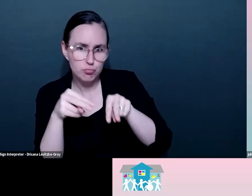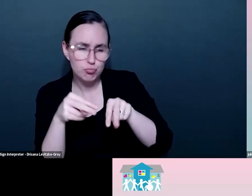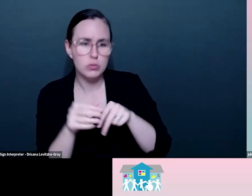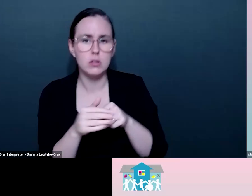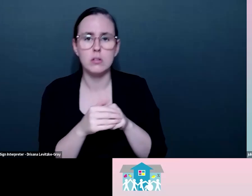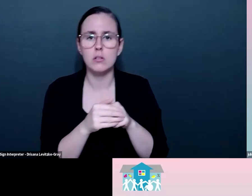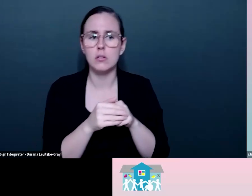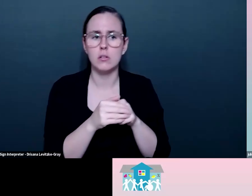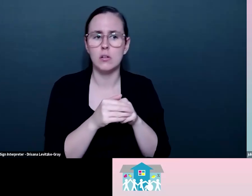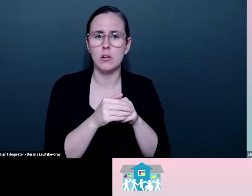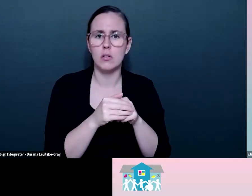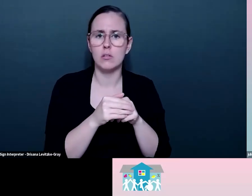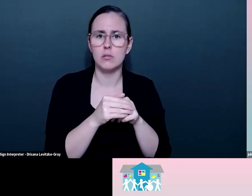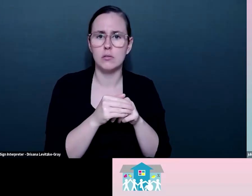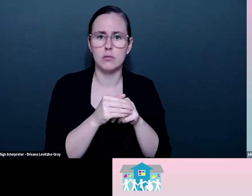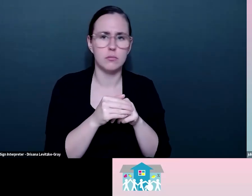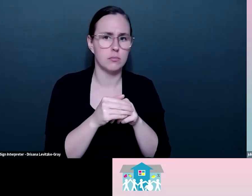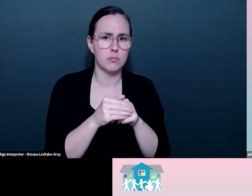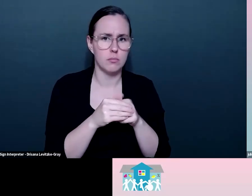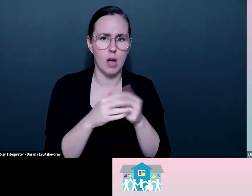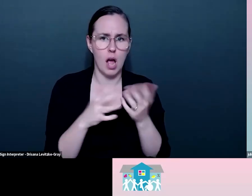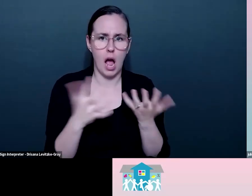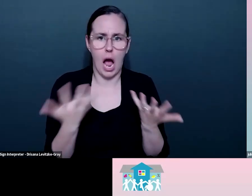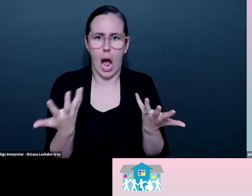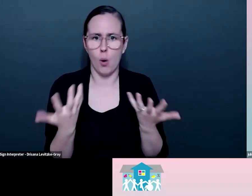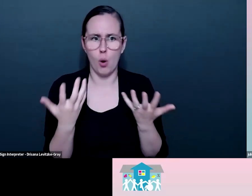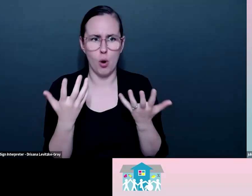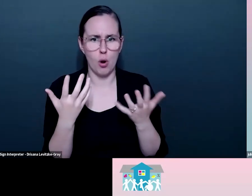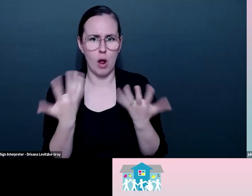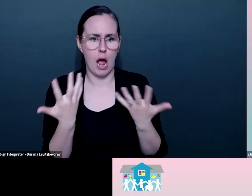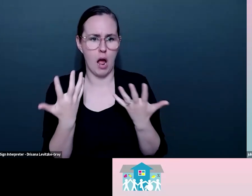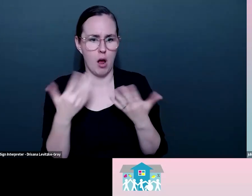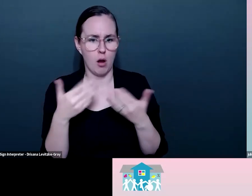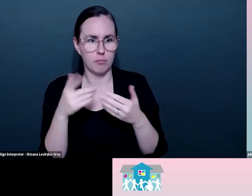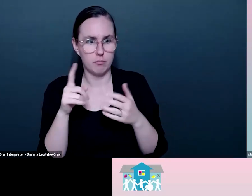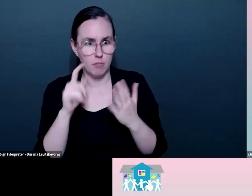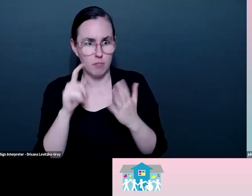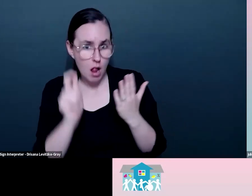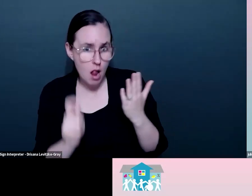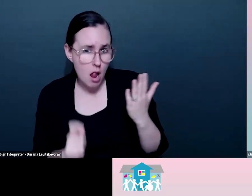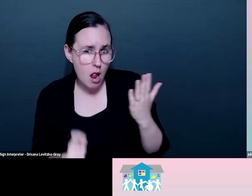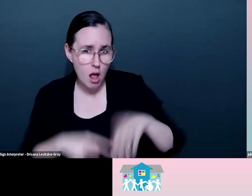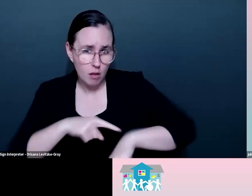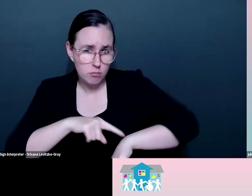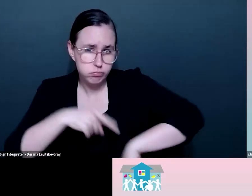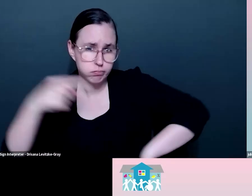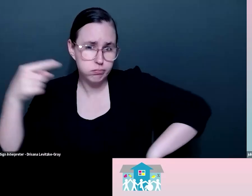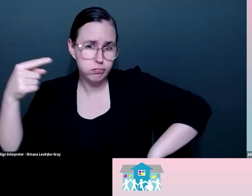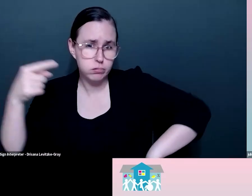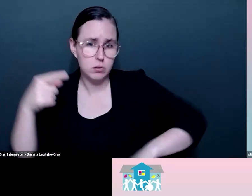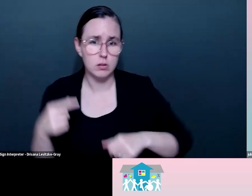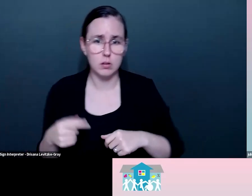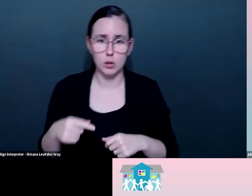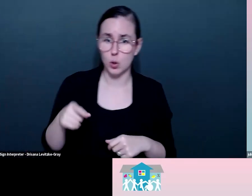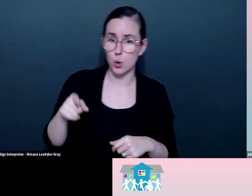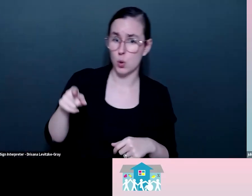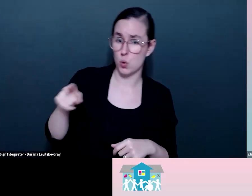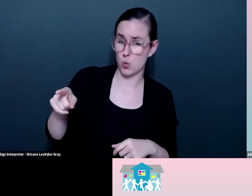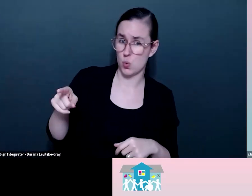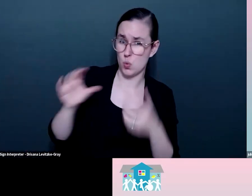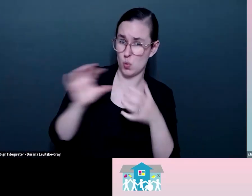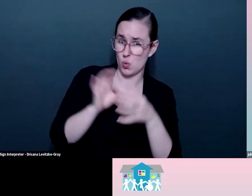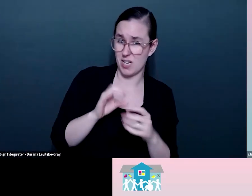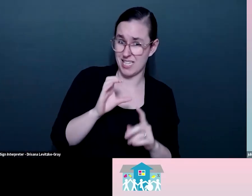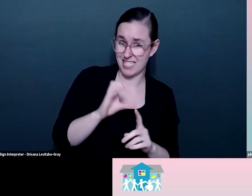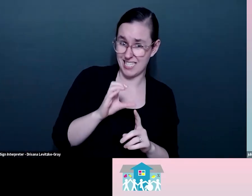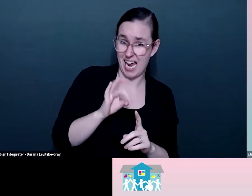les mères ne vont pas à l'école. Donc, on peut dire que certaines réponses se